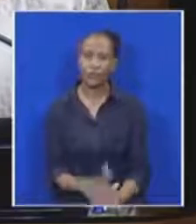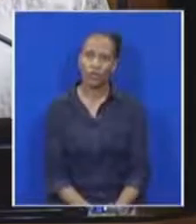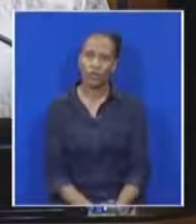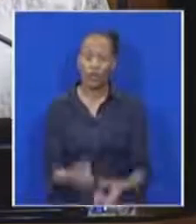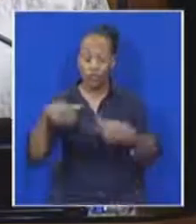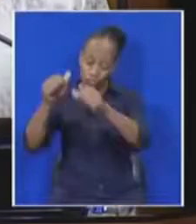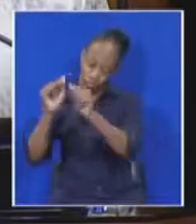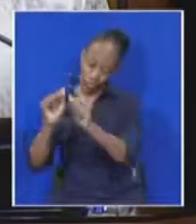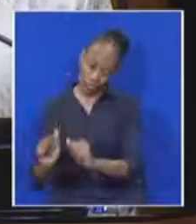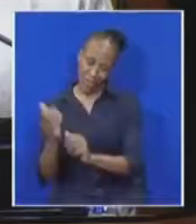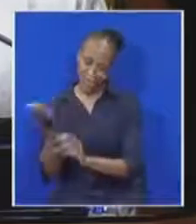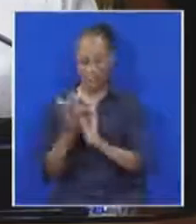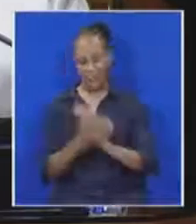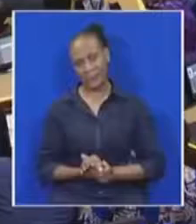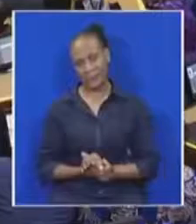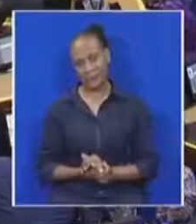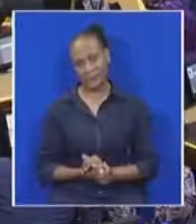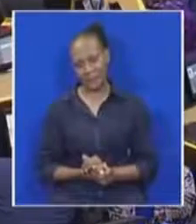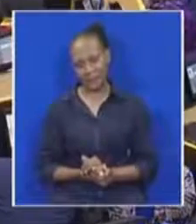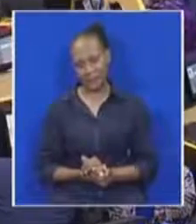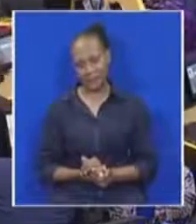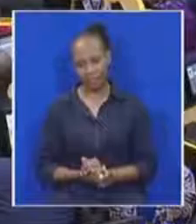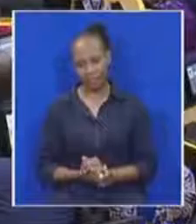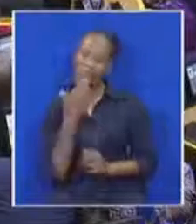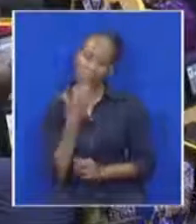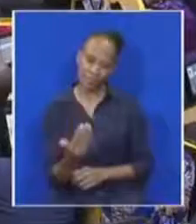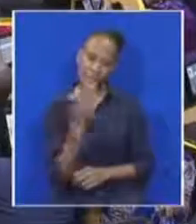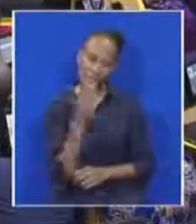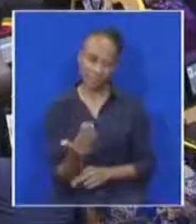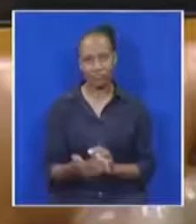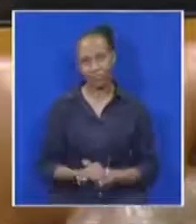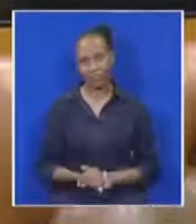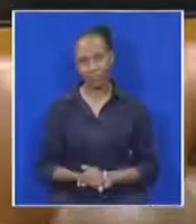sihlalo lapho ngaphambili ngiyanibingelela onyakeni omusha nobabili